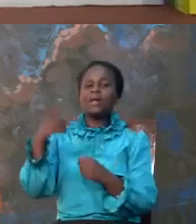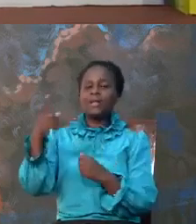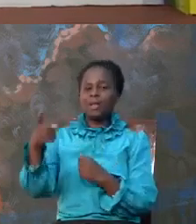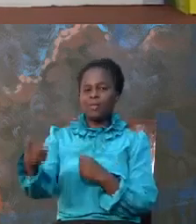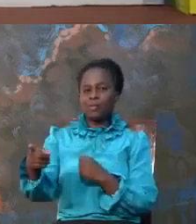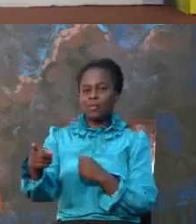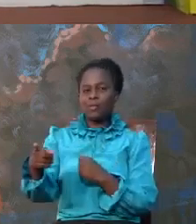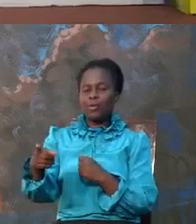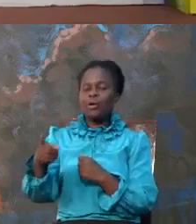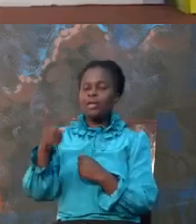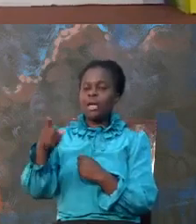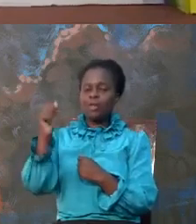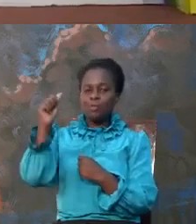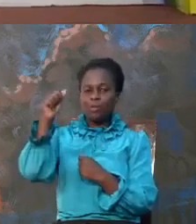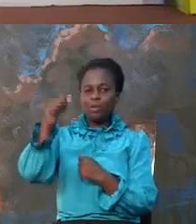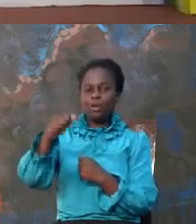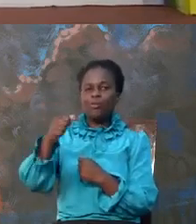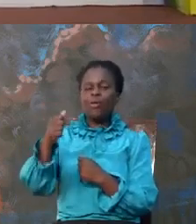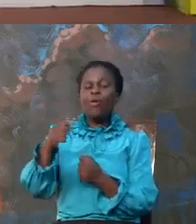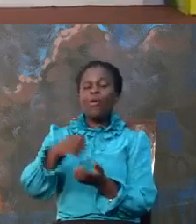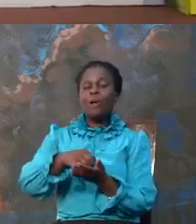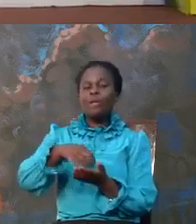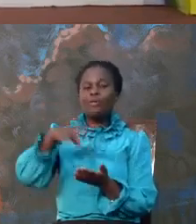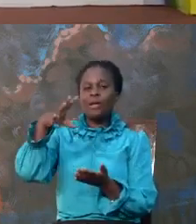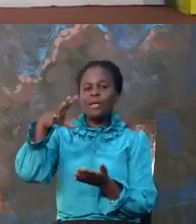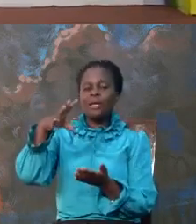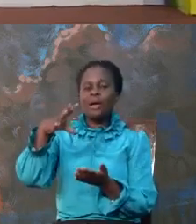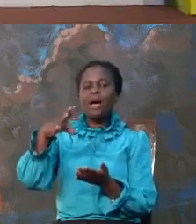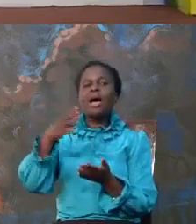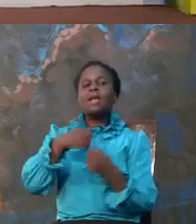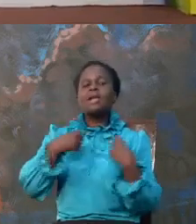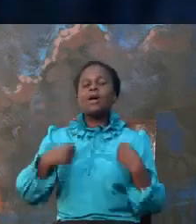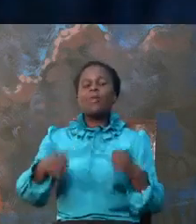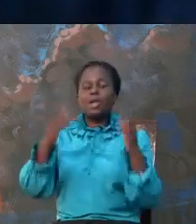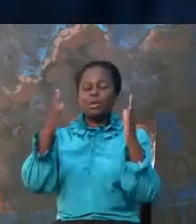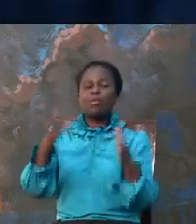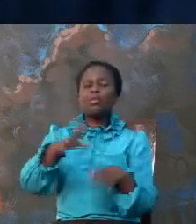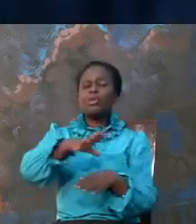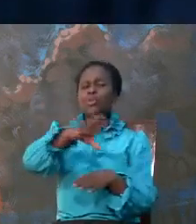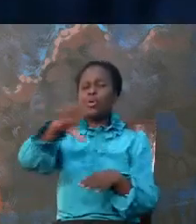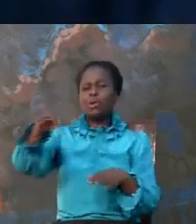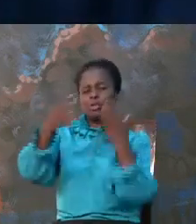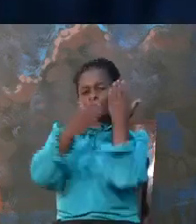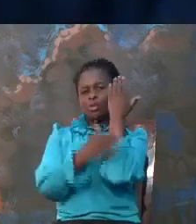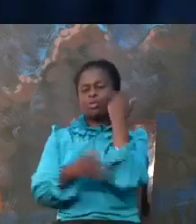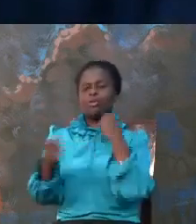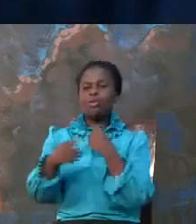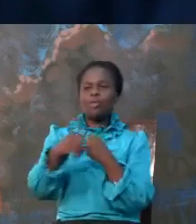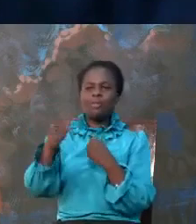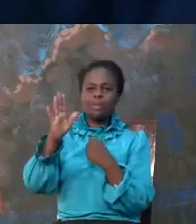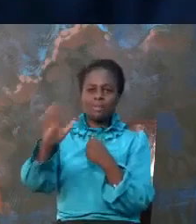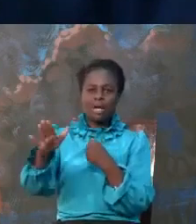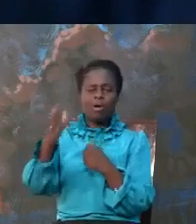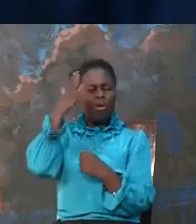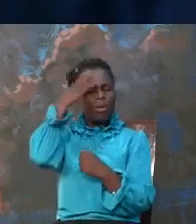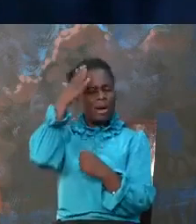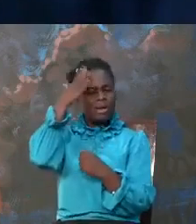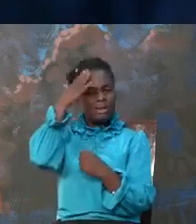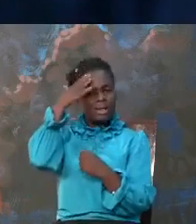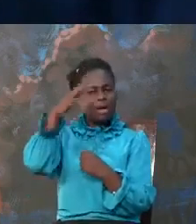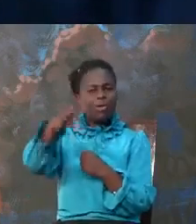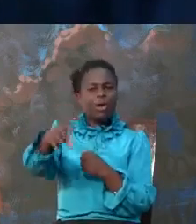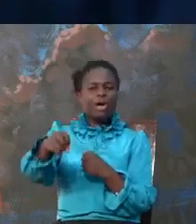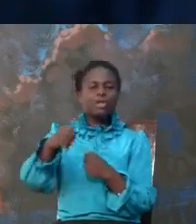nani? Waliofaidika na huduma ya kuhani mkuu ni wale wote waliotubu dhambi zao, waliozielewa,